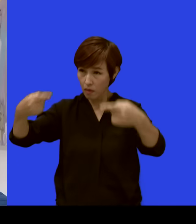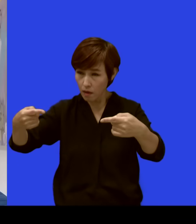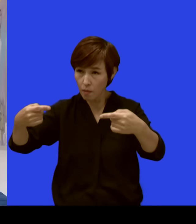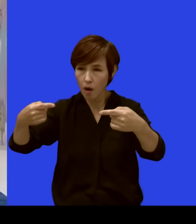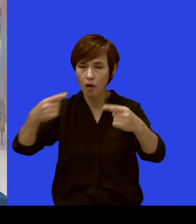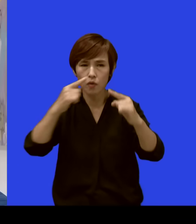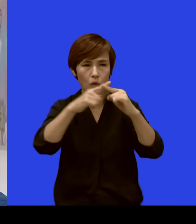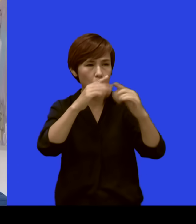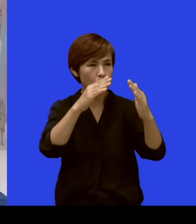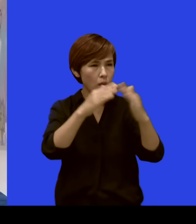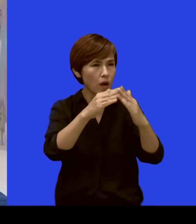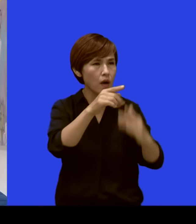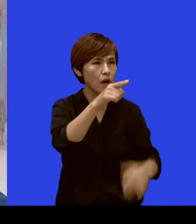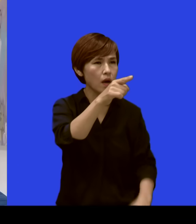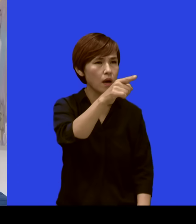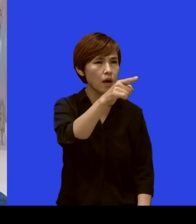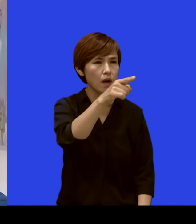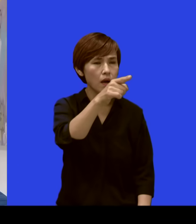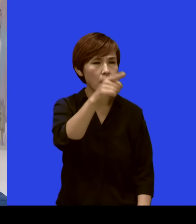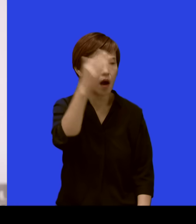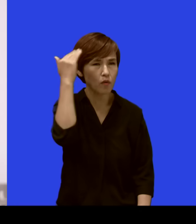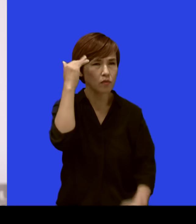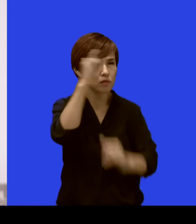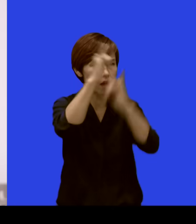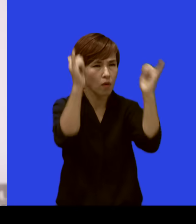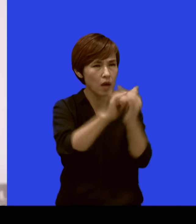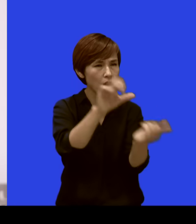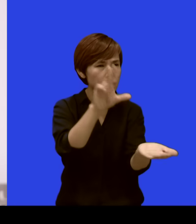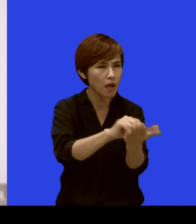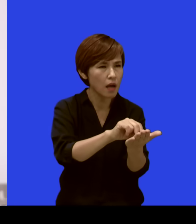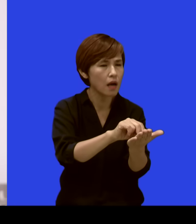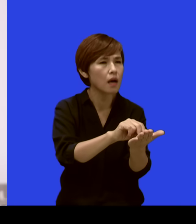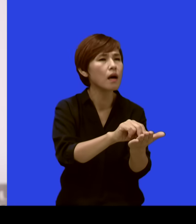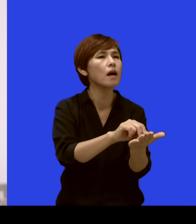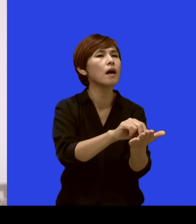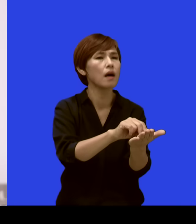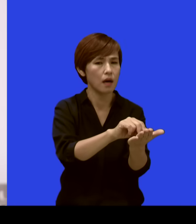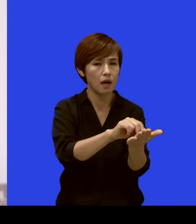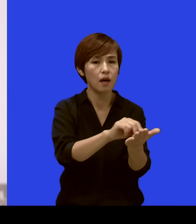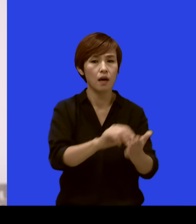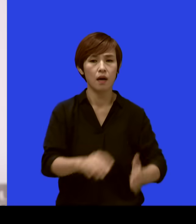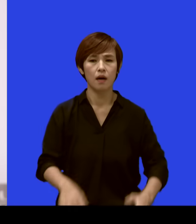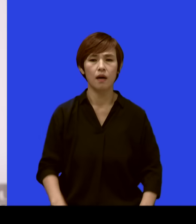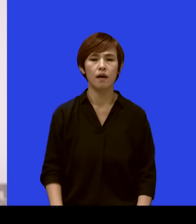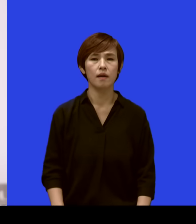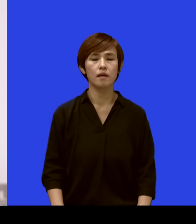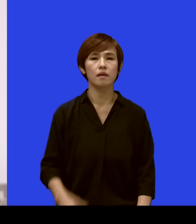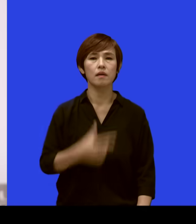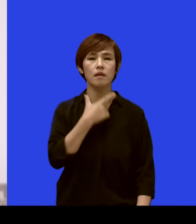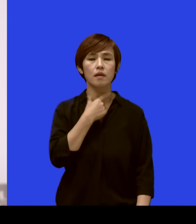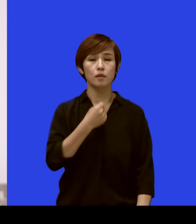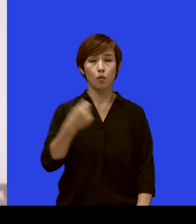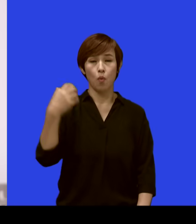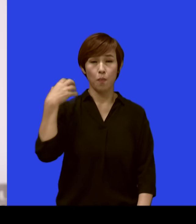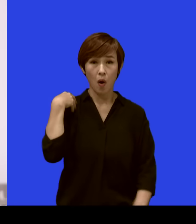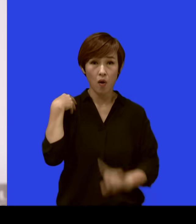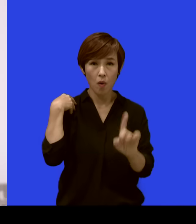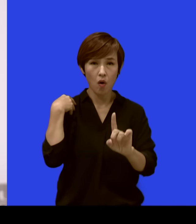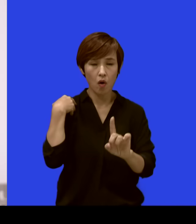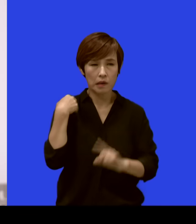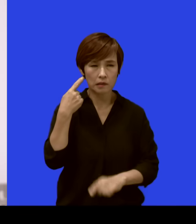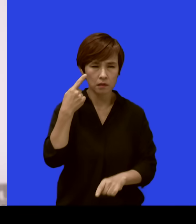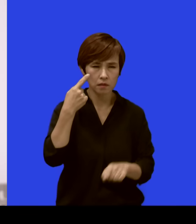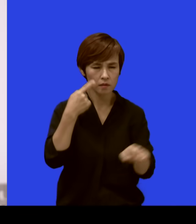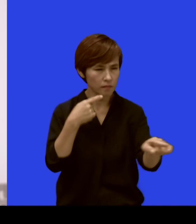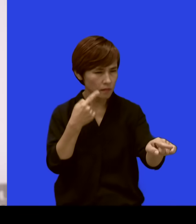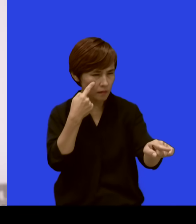보이기 시작했어요. 한국 사회와 한국 교회가. 그러니까 저는 이제 소명이라는 게 눈에 밟히는 것이라고 생각하거든요. 그러니까 제